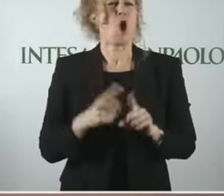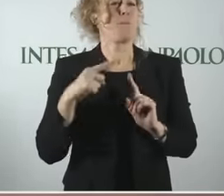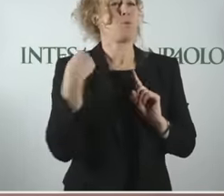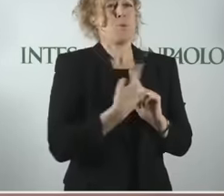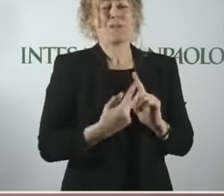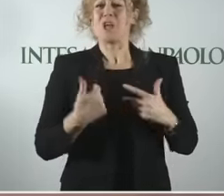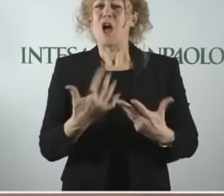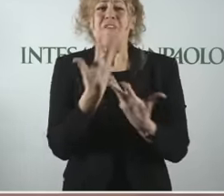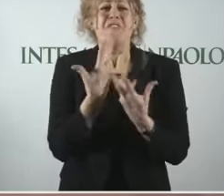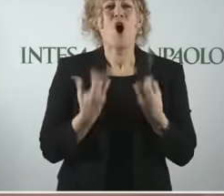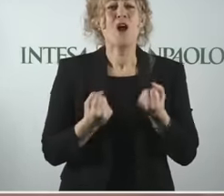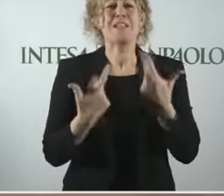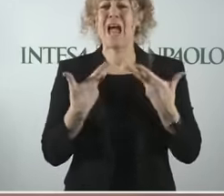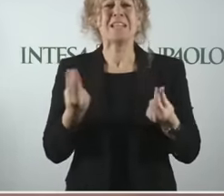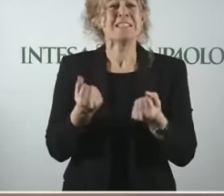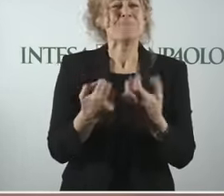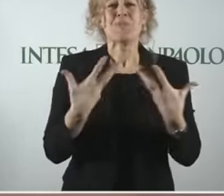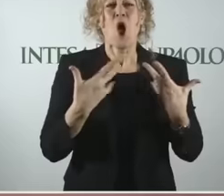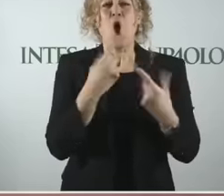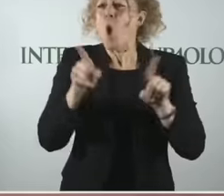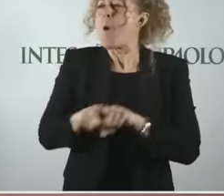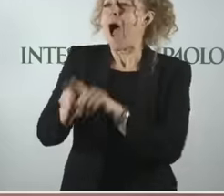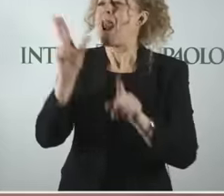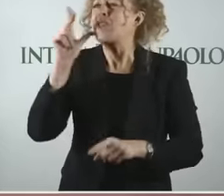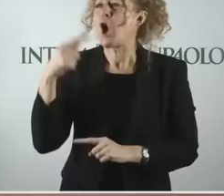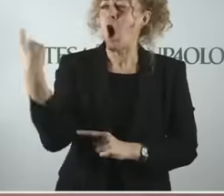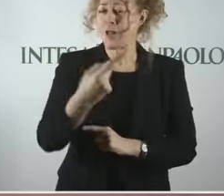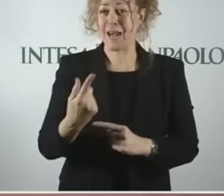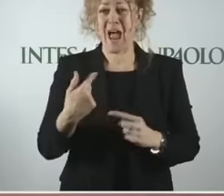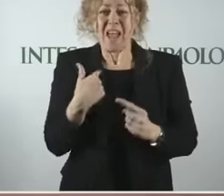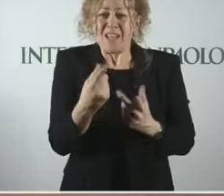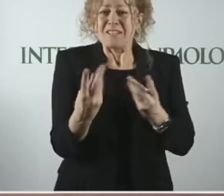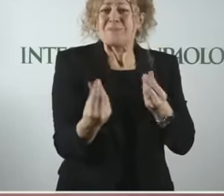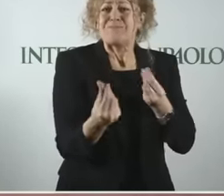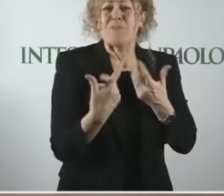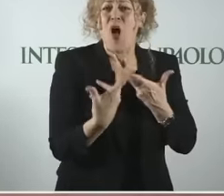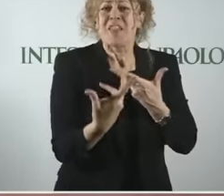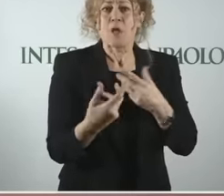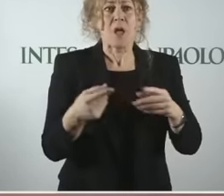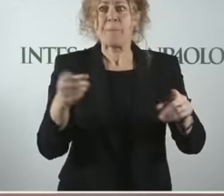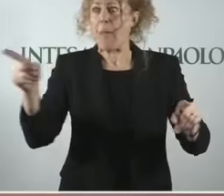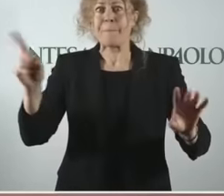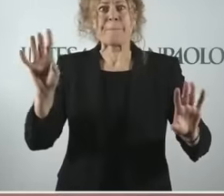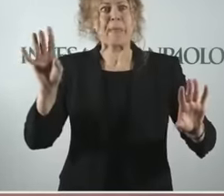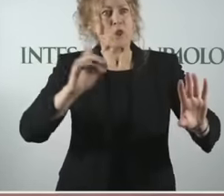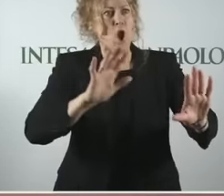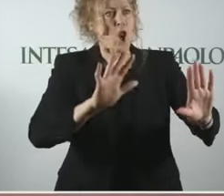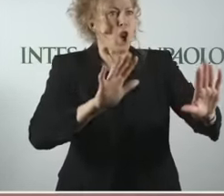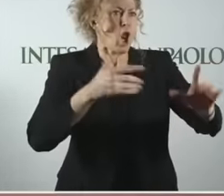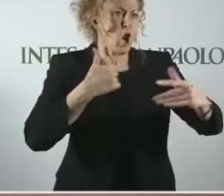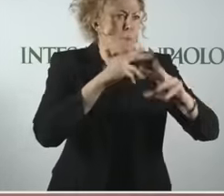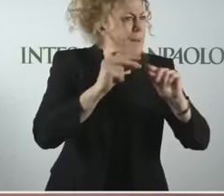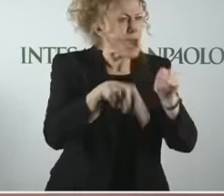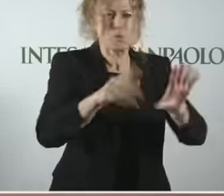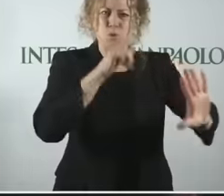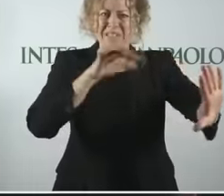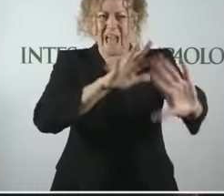e ho voglia di quello di cui hanno voglia le altre e quindi con te e Pietro e fa No no ma non stiamo a discutere di queste